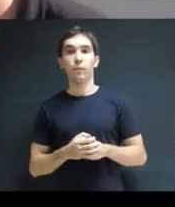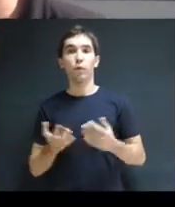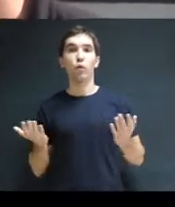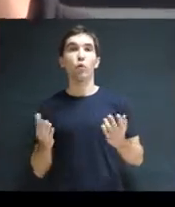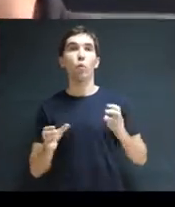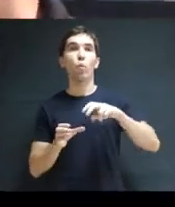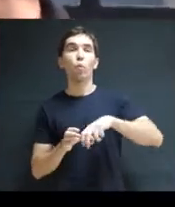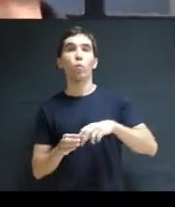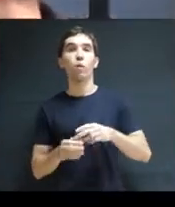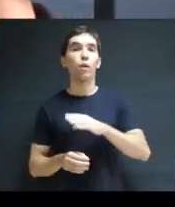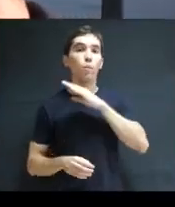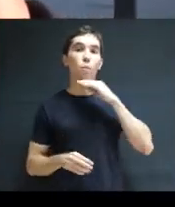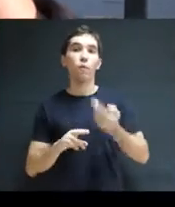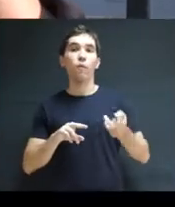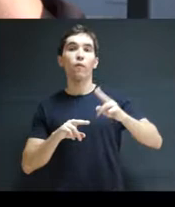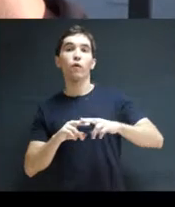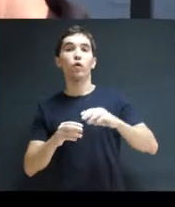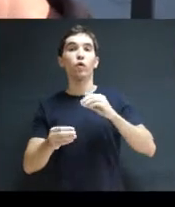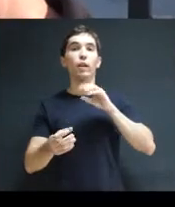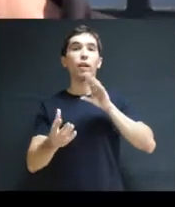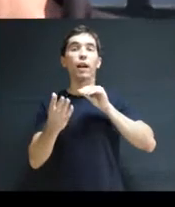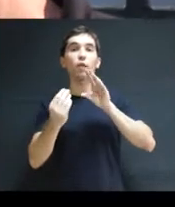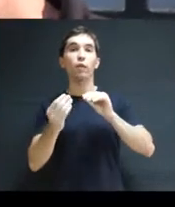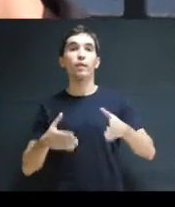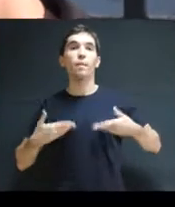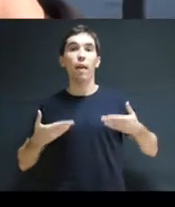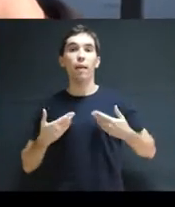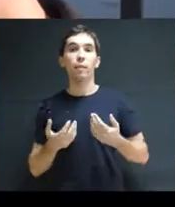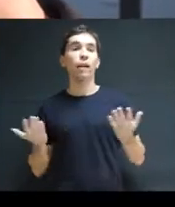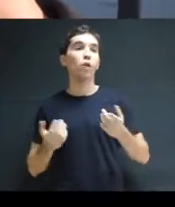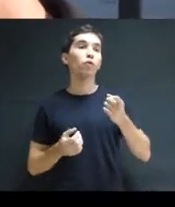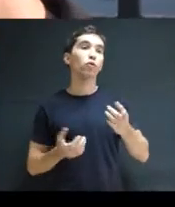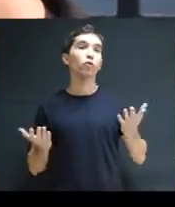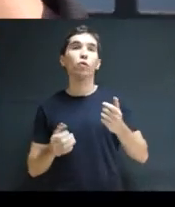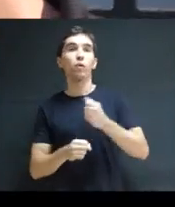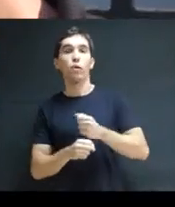To uključuje puno više razgovora s mladima o tome što i na koji način oni žele.